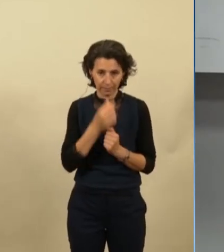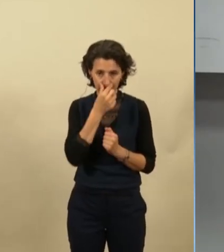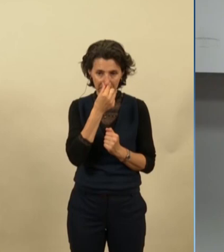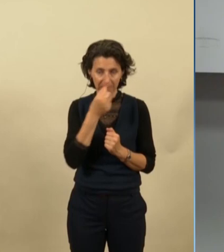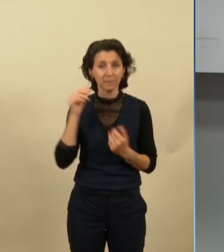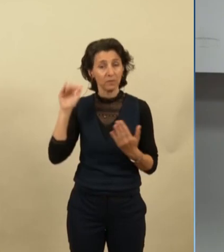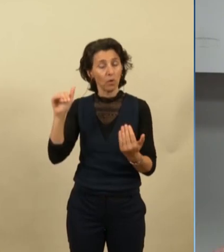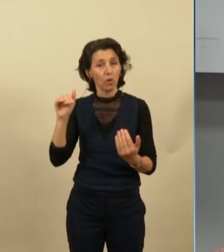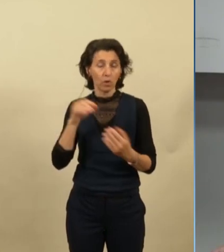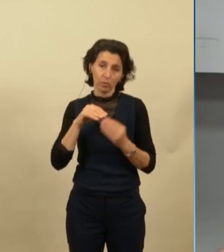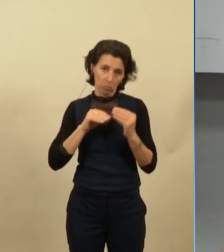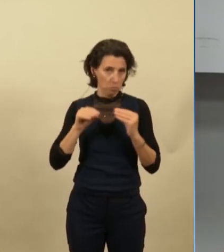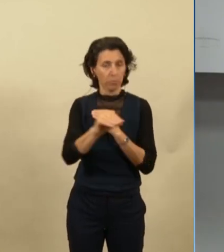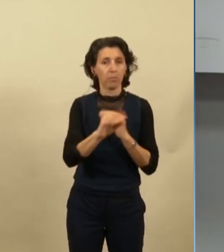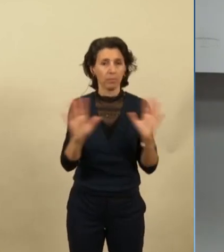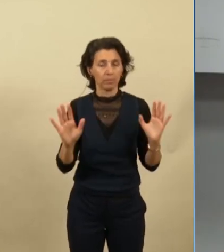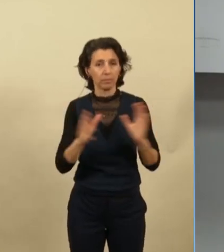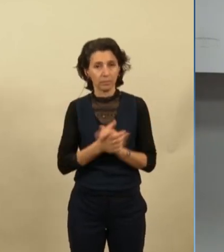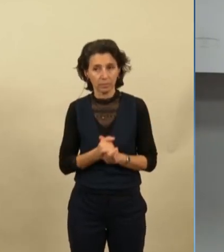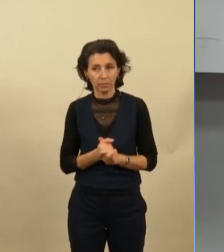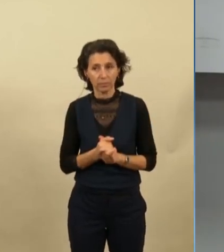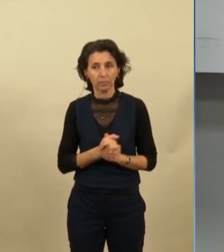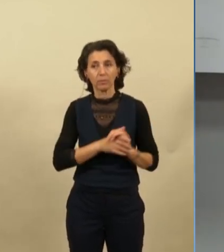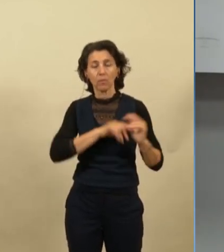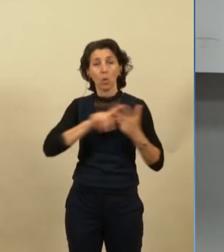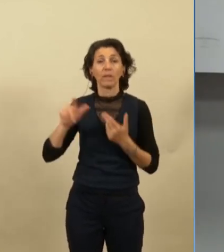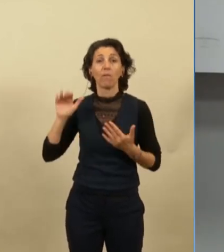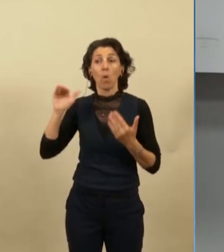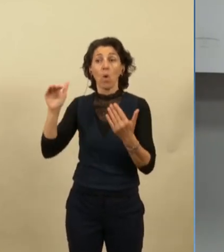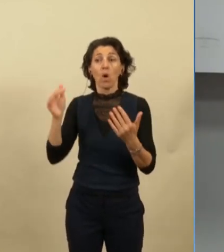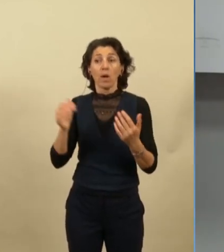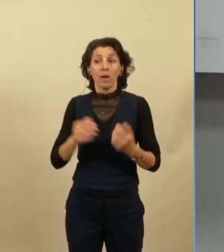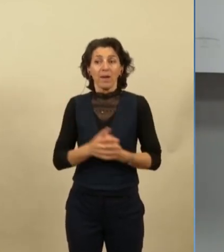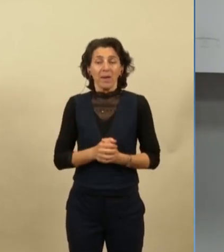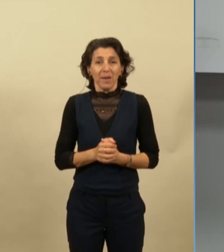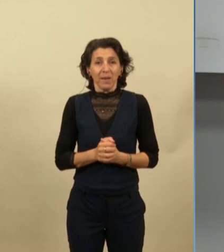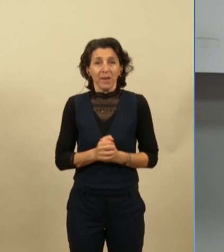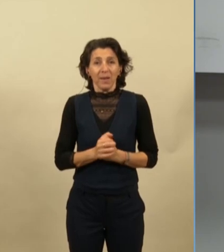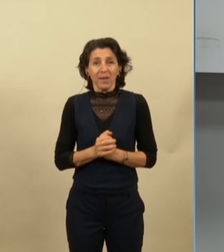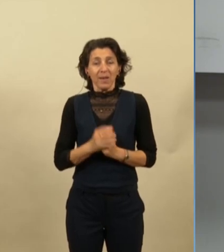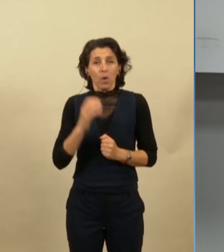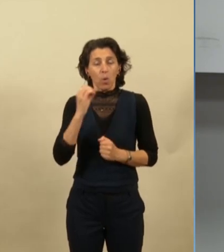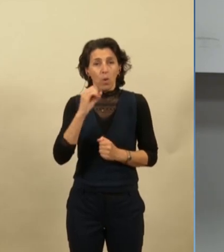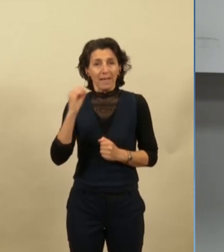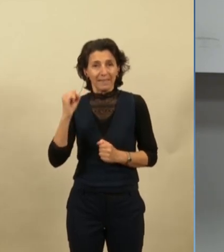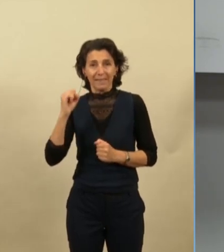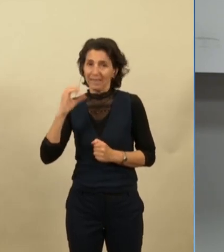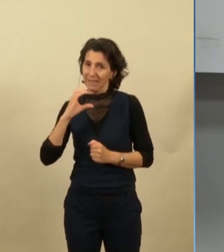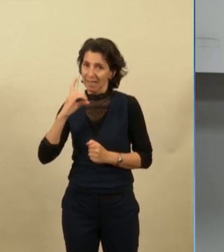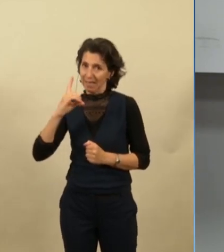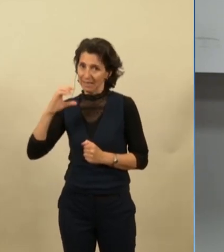vœu est donc repoussé et nous avons un troisième vœu déposé par oscdc